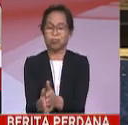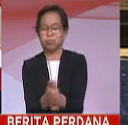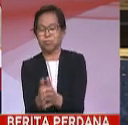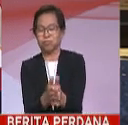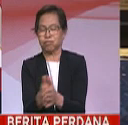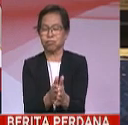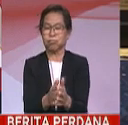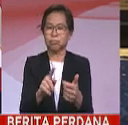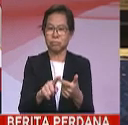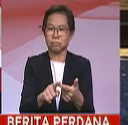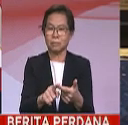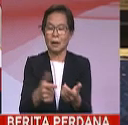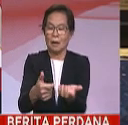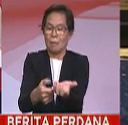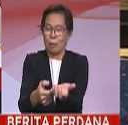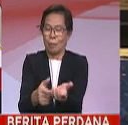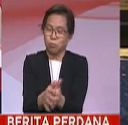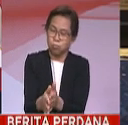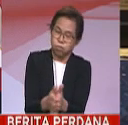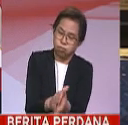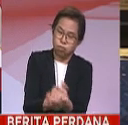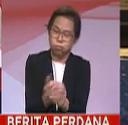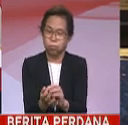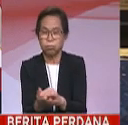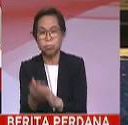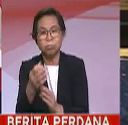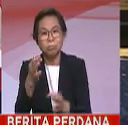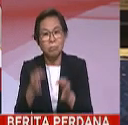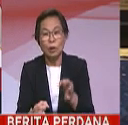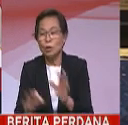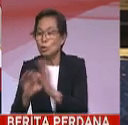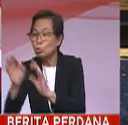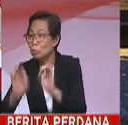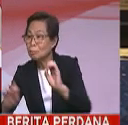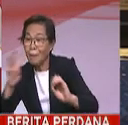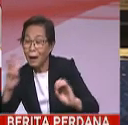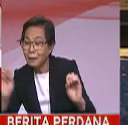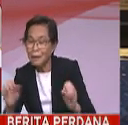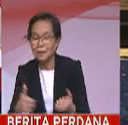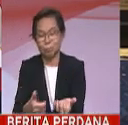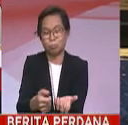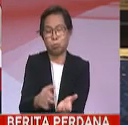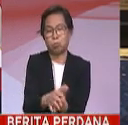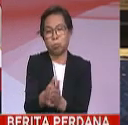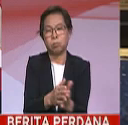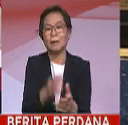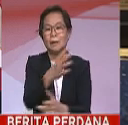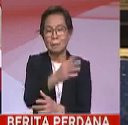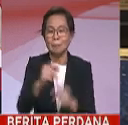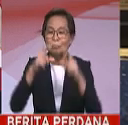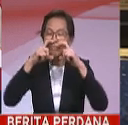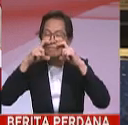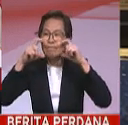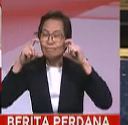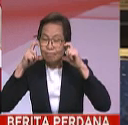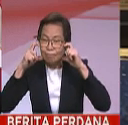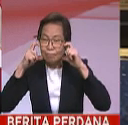kerap, gunakan hand sanitizer sekiranya tiada punca air yang berdekatan, pakai pelitup